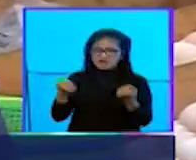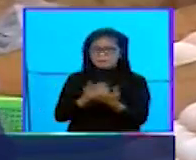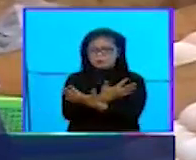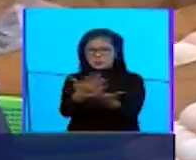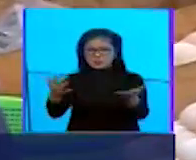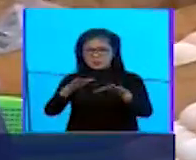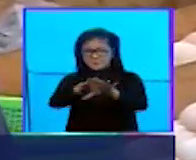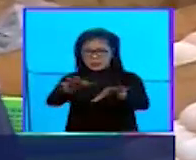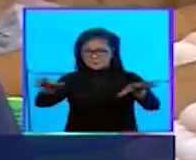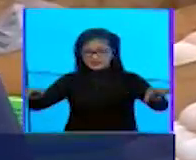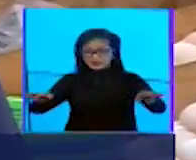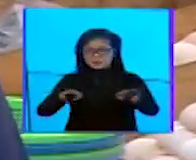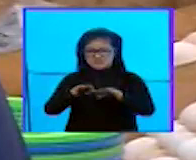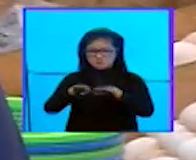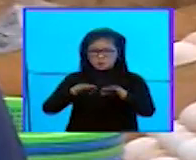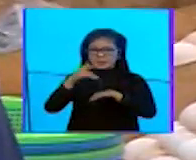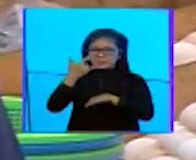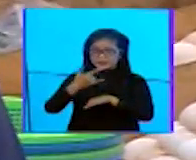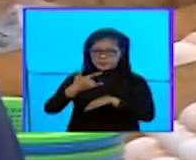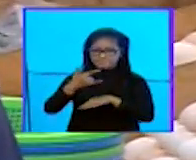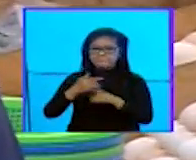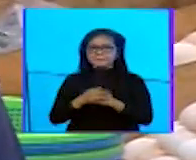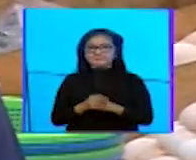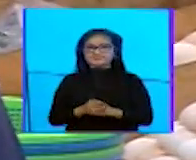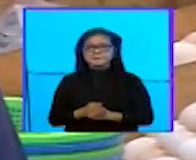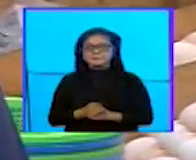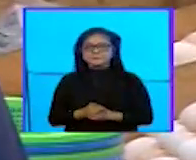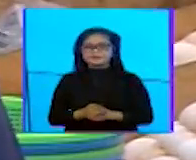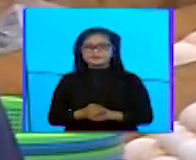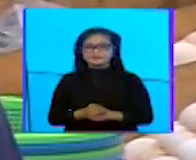bisa kembali stabil. Dari Jakarta, Nadia Raisa, Abdul Rashid, Tommy Hadikusumo, iNews melaporkan.